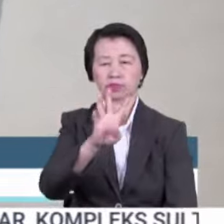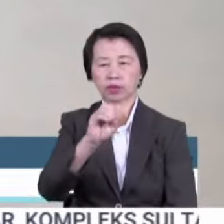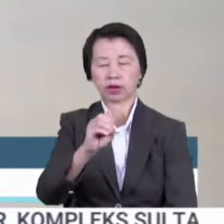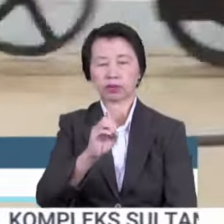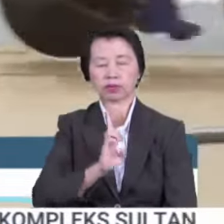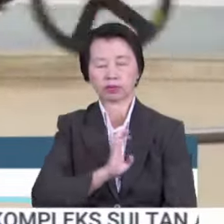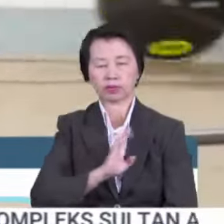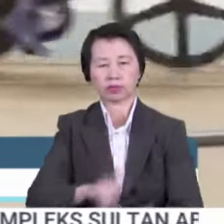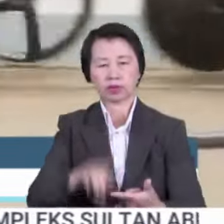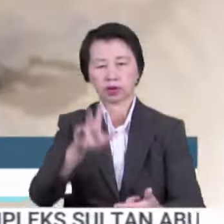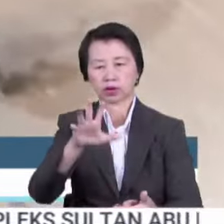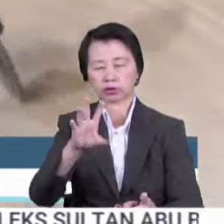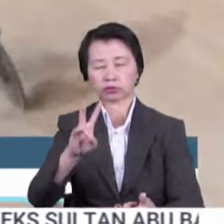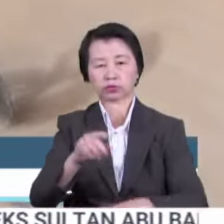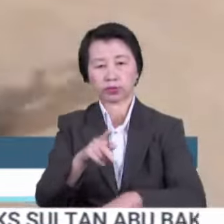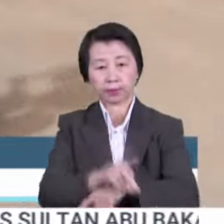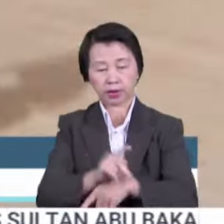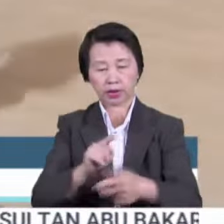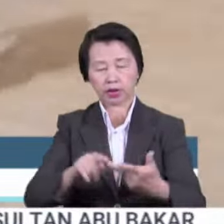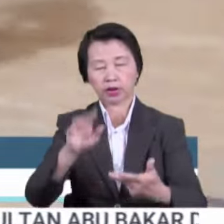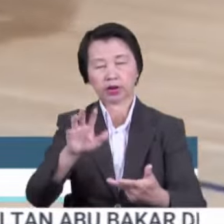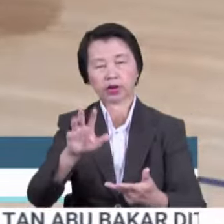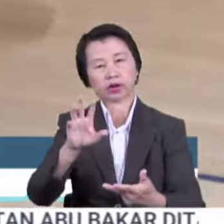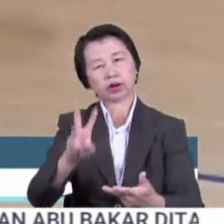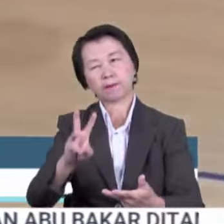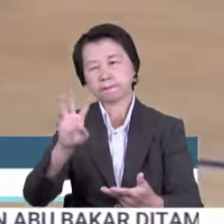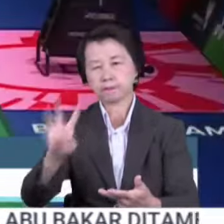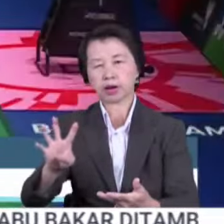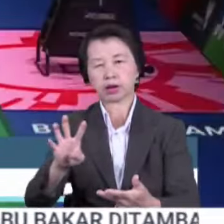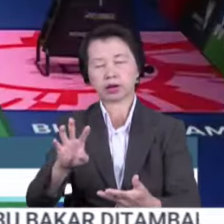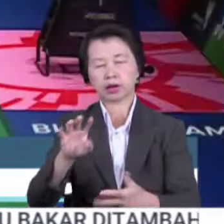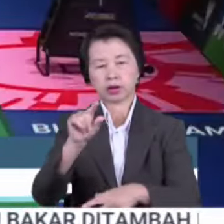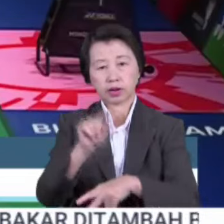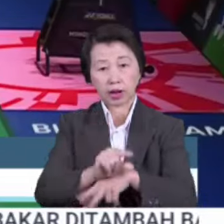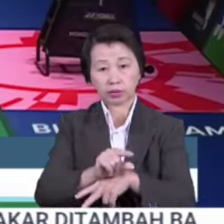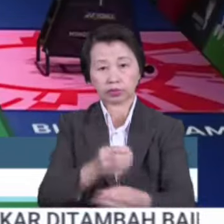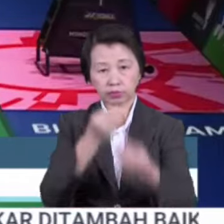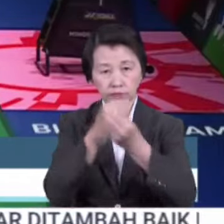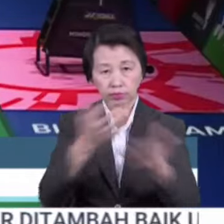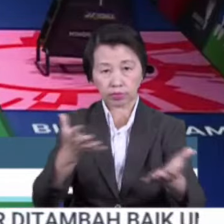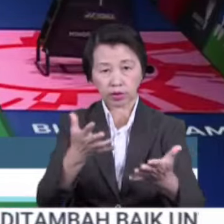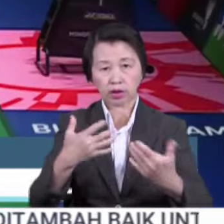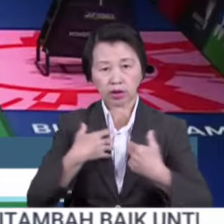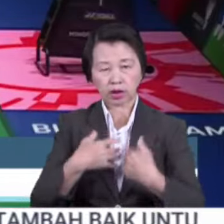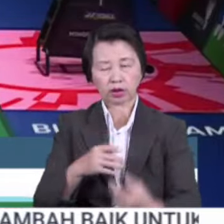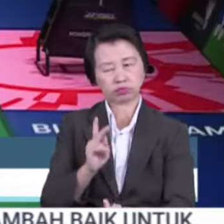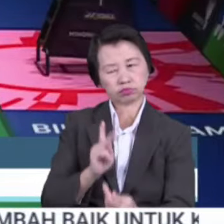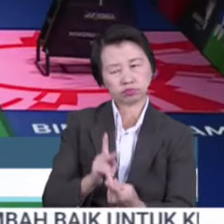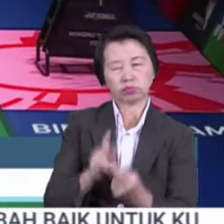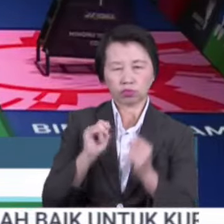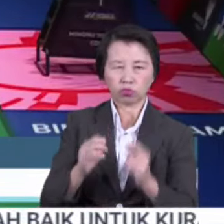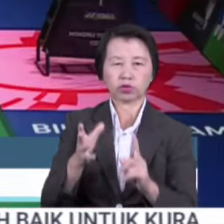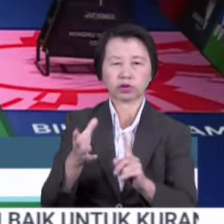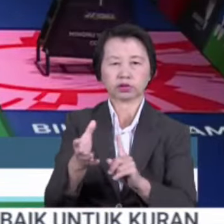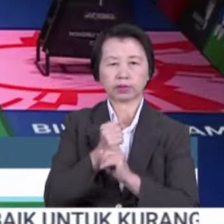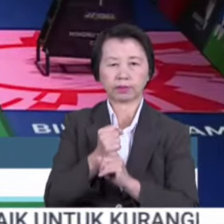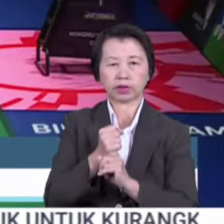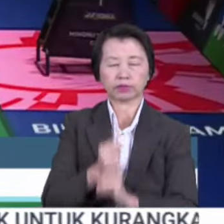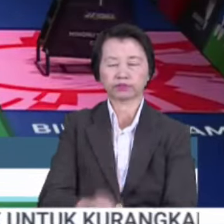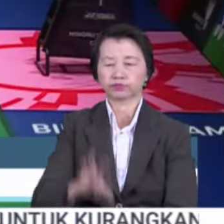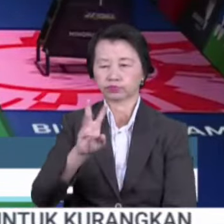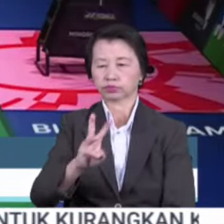37 perak dan 64 gangse yang diumumkan beliau Pada akh lepas adalah realistik dan mampu dicapai